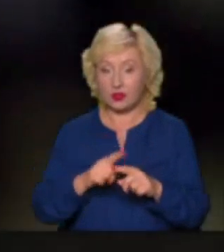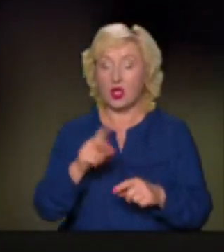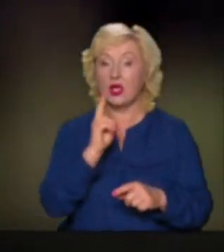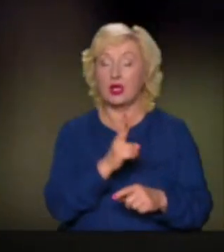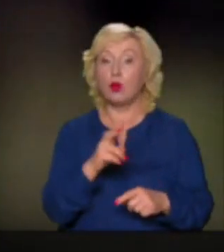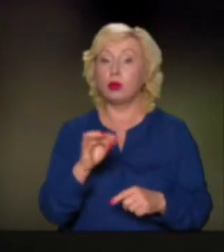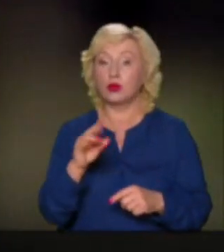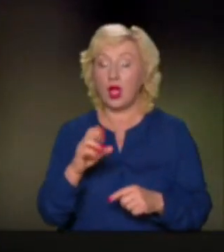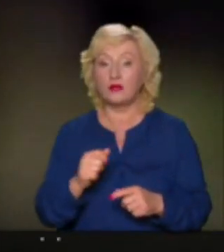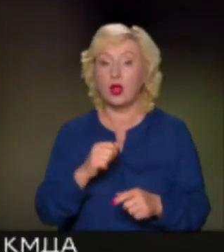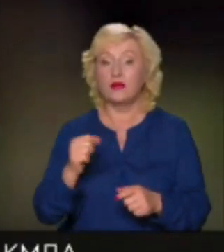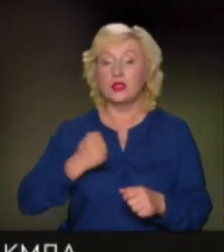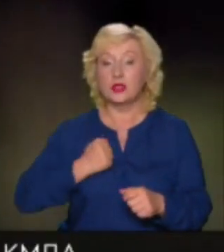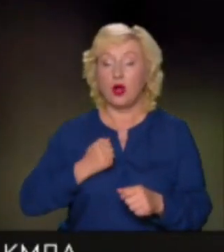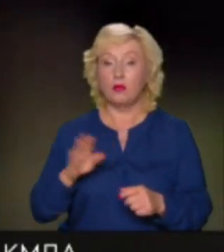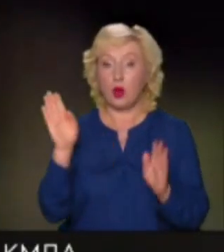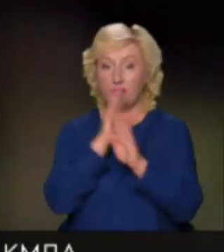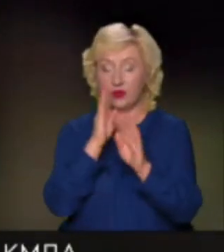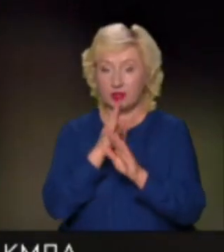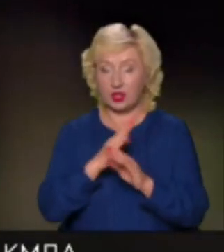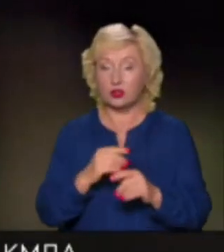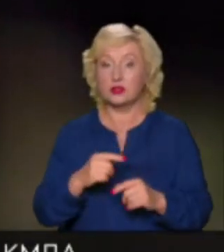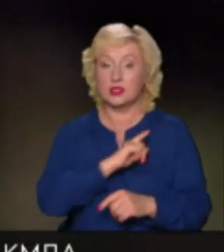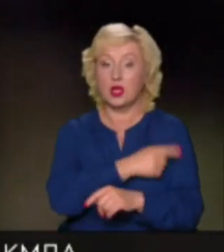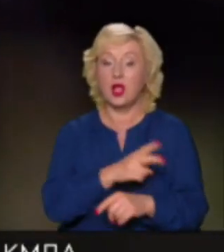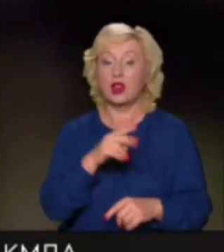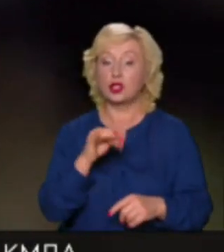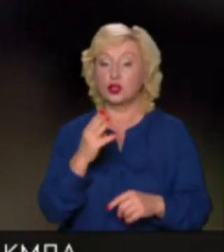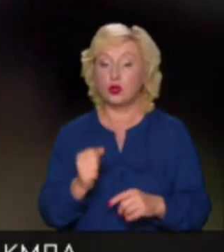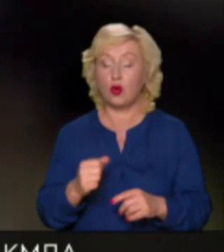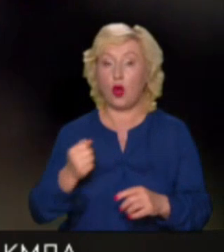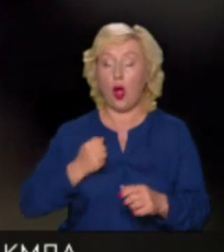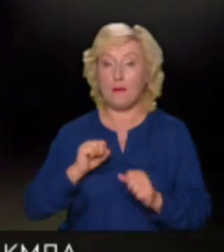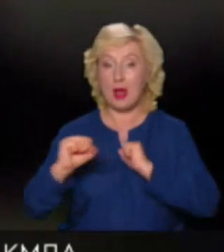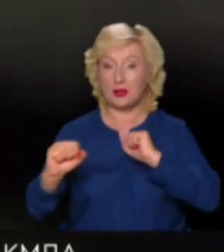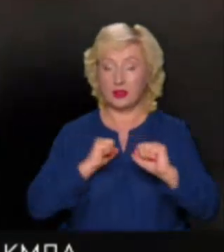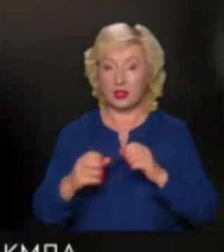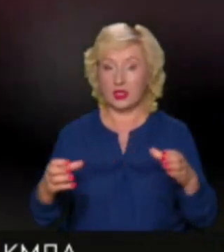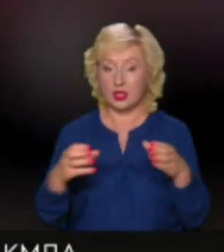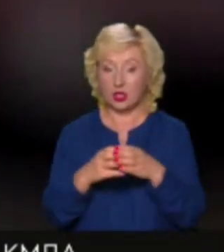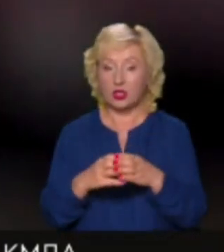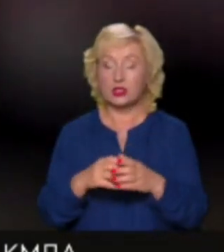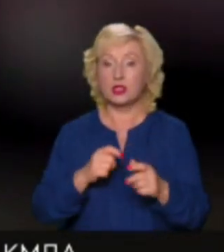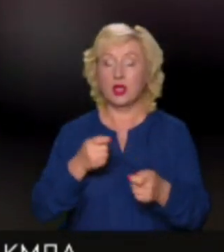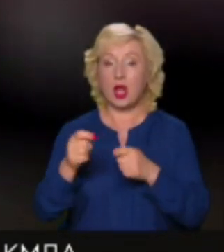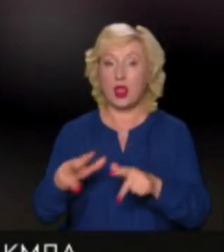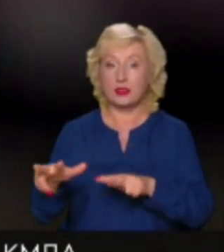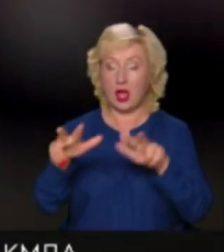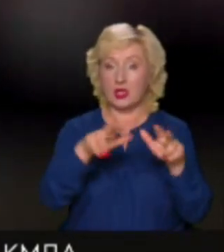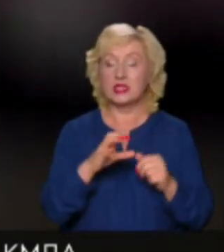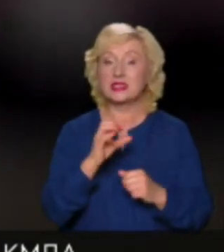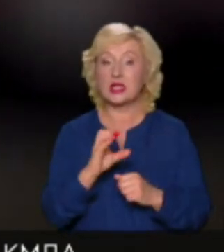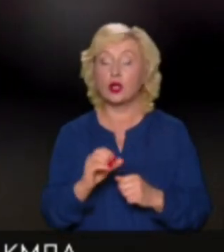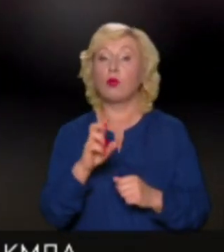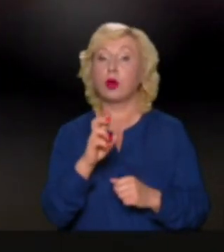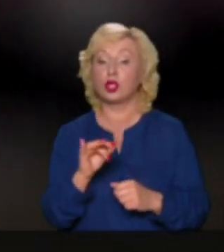командувачу військово-повітряних сил Миколі Олещуку та командиру 383-го окремого полку дистанційно керованих літальних апаратів Сергію